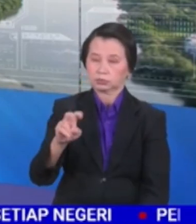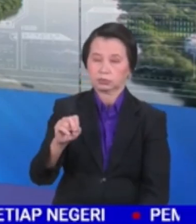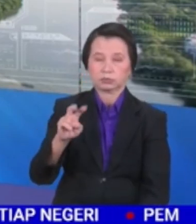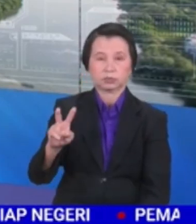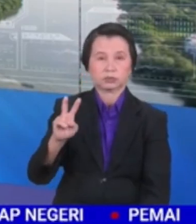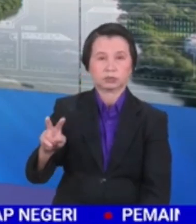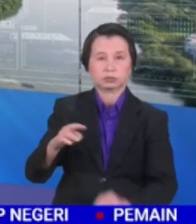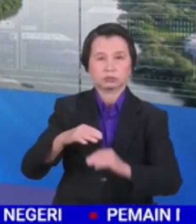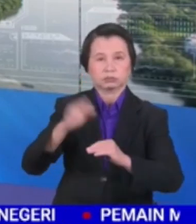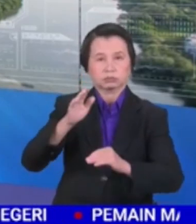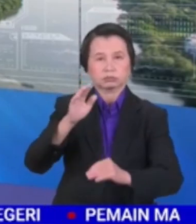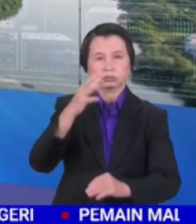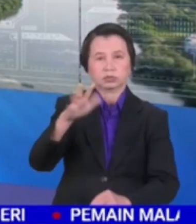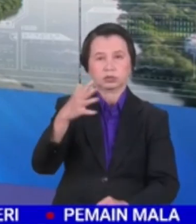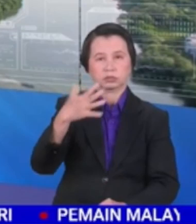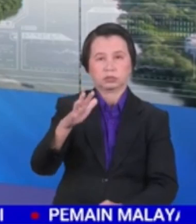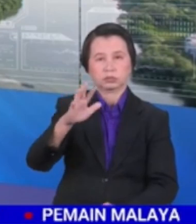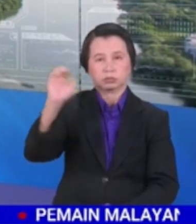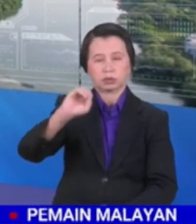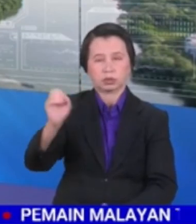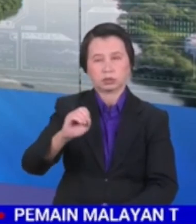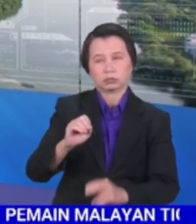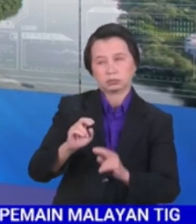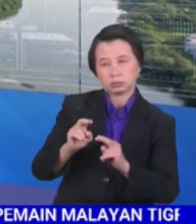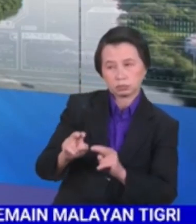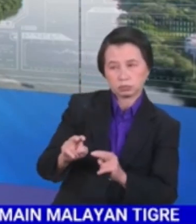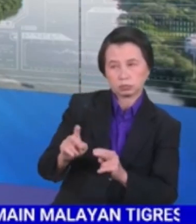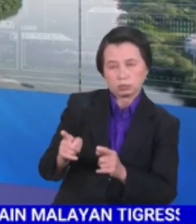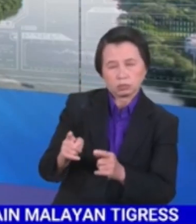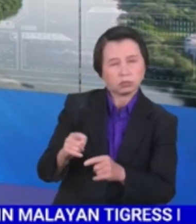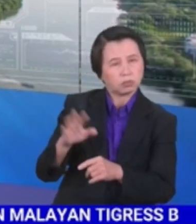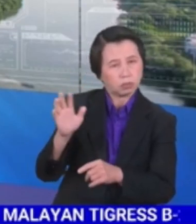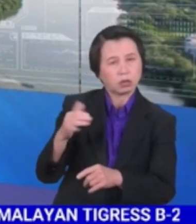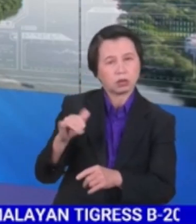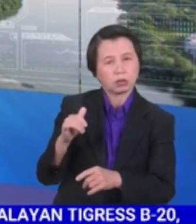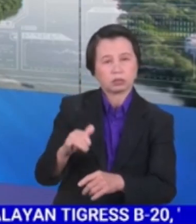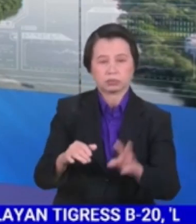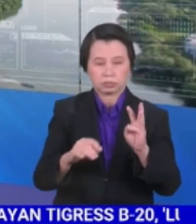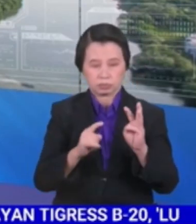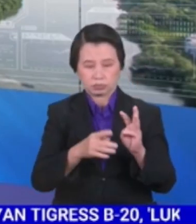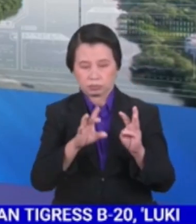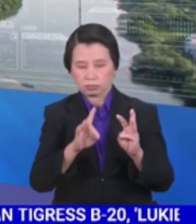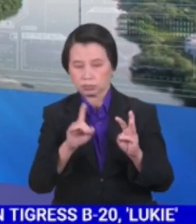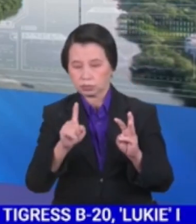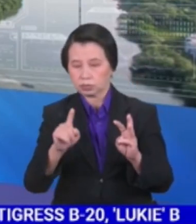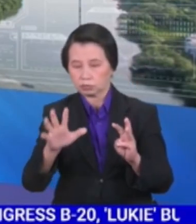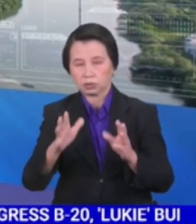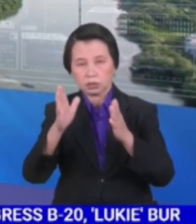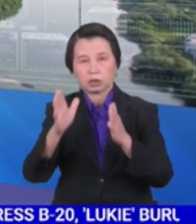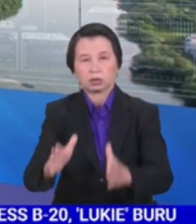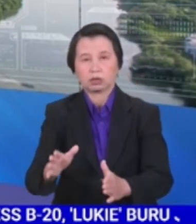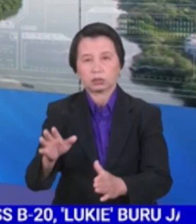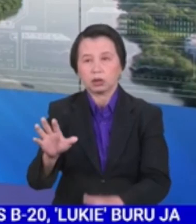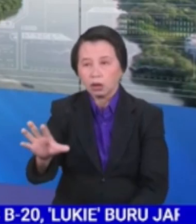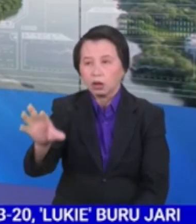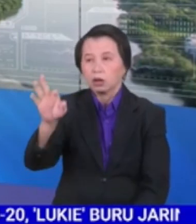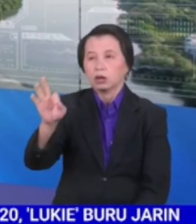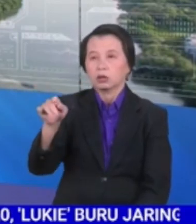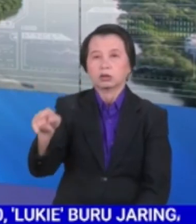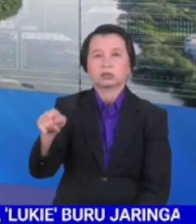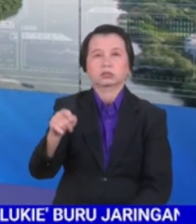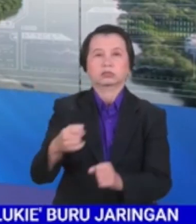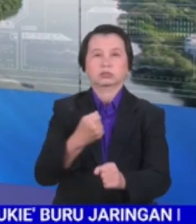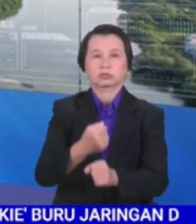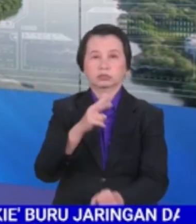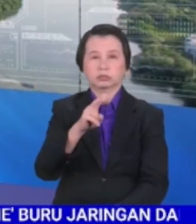peningkatan 15 peratus jumlah pendaki itu memperlihatkan seramai 6.815 orang di kesan pada tahun